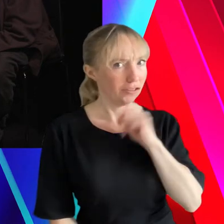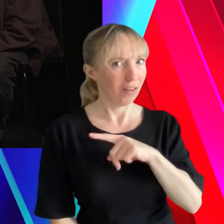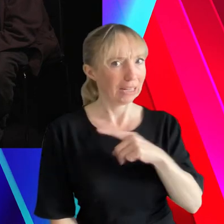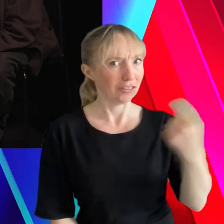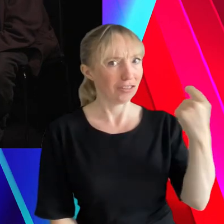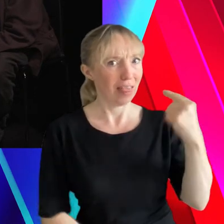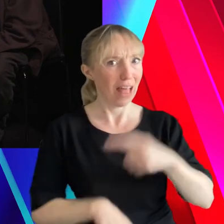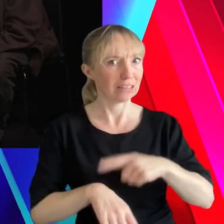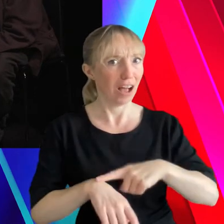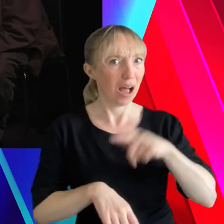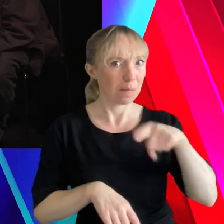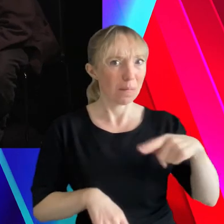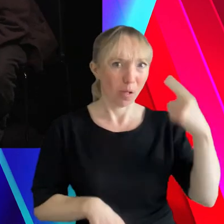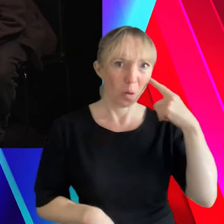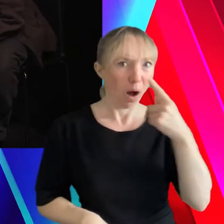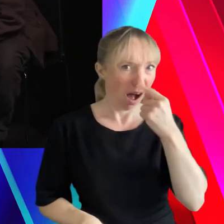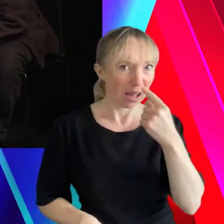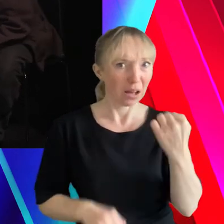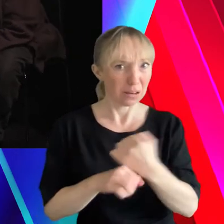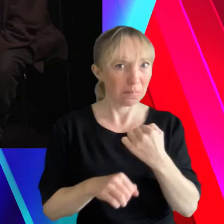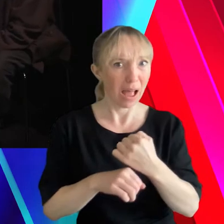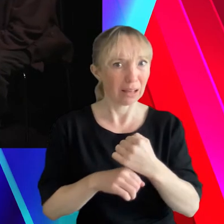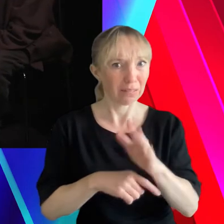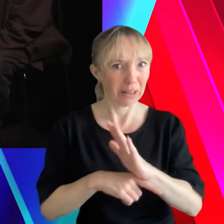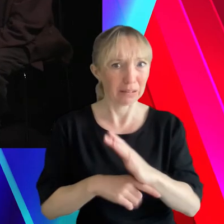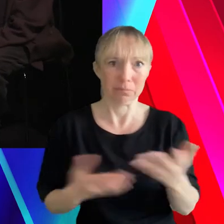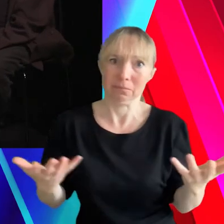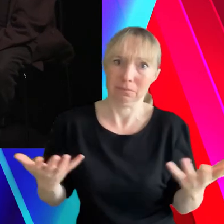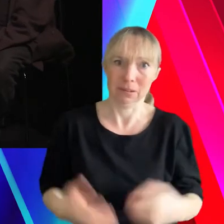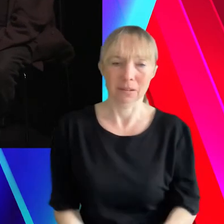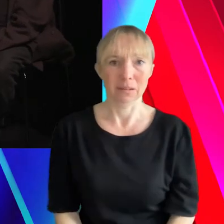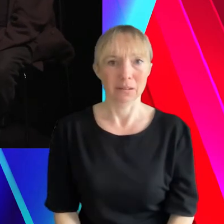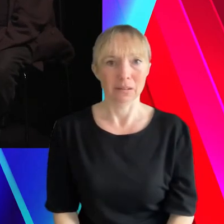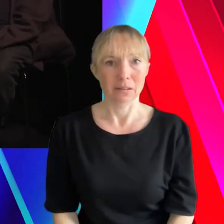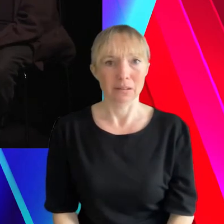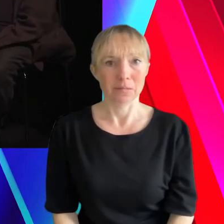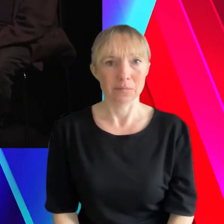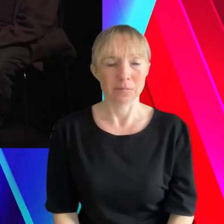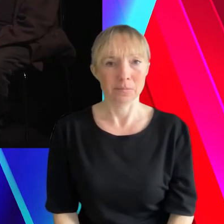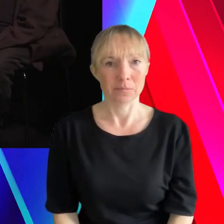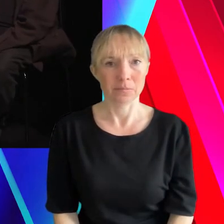at the time at that age and let me make a film هر سال یه فیلم کوتاه ساختم که فیلم های خیلی